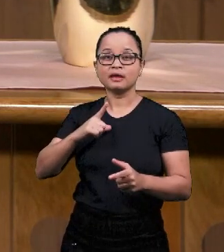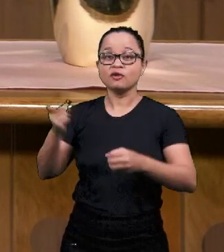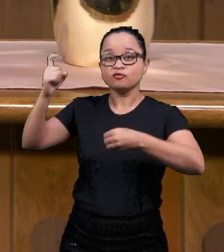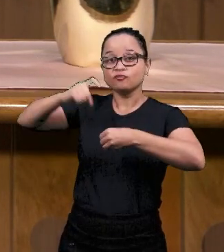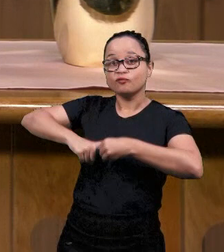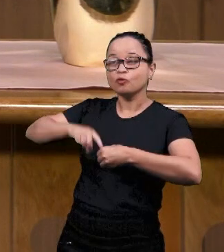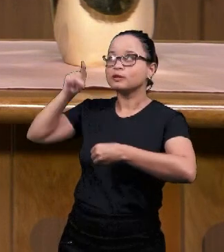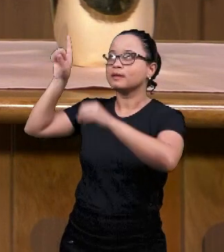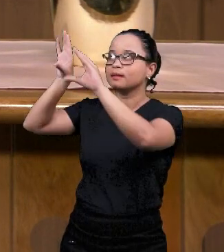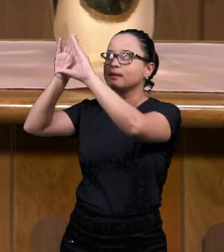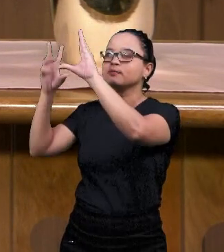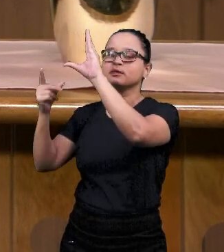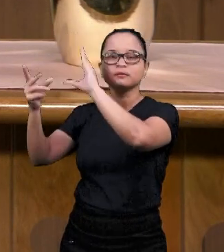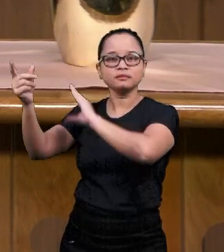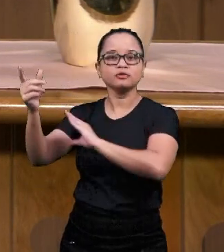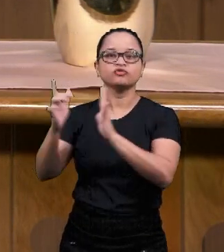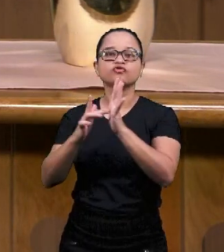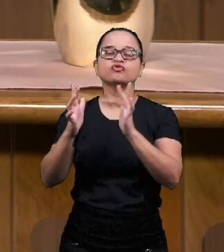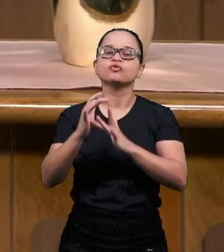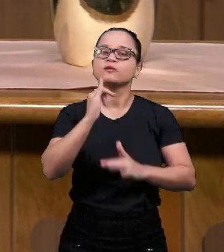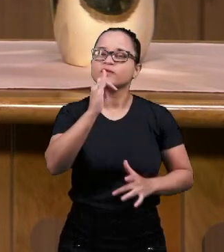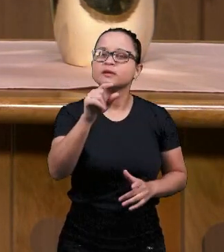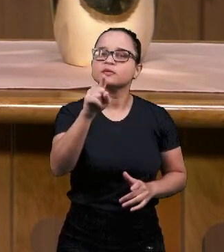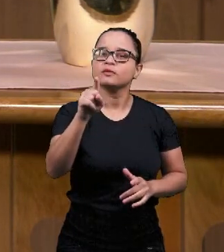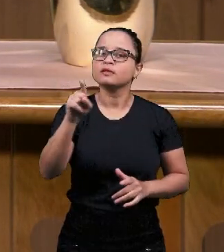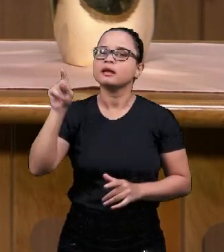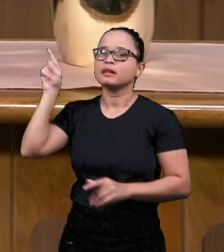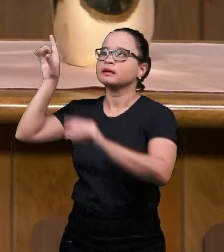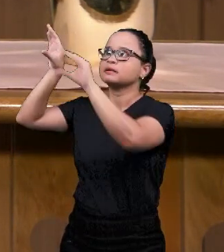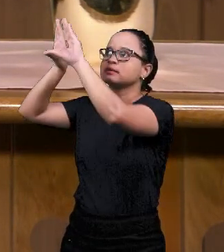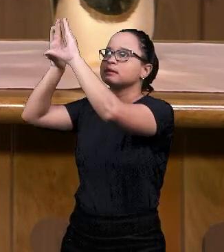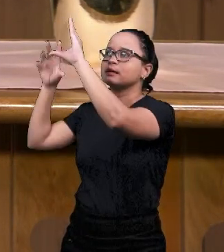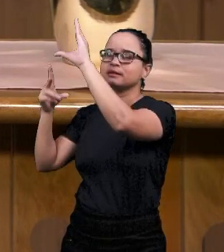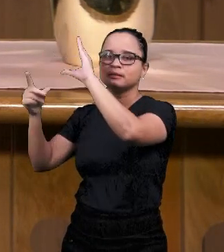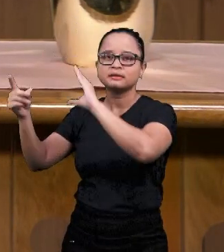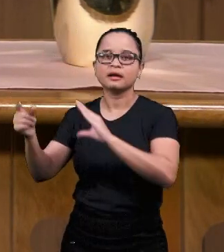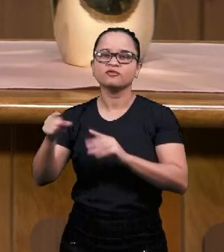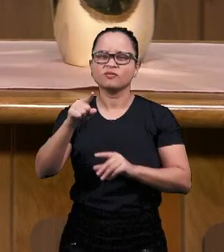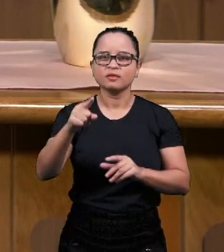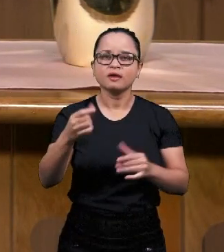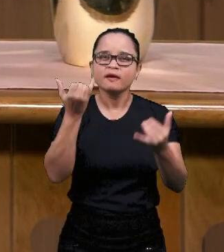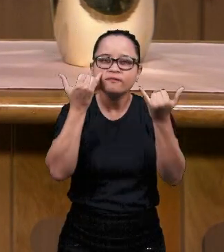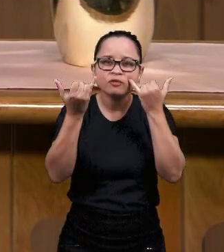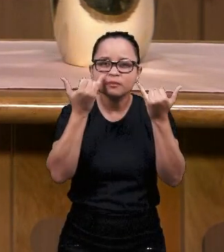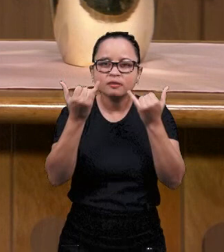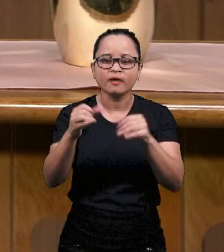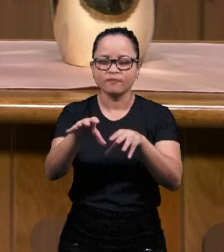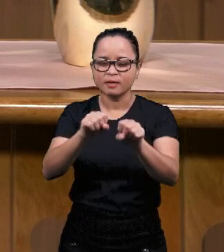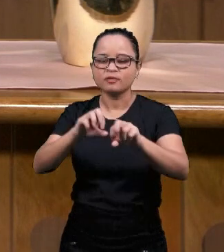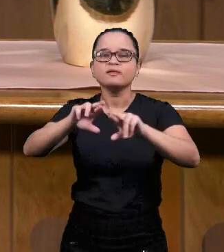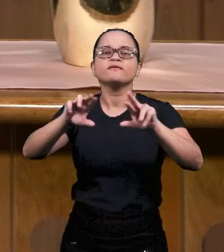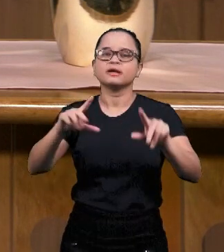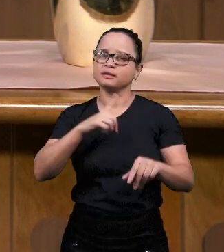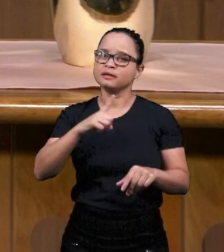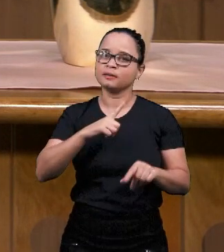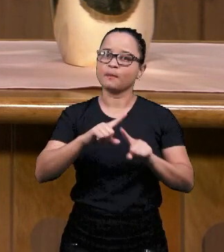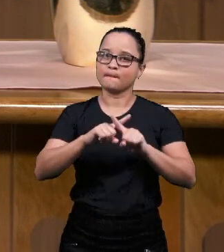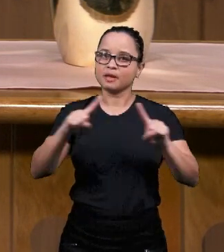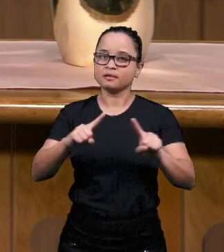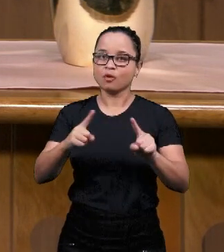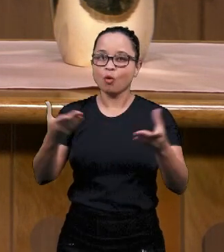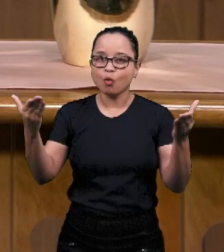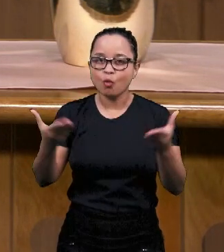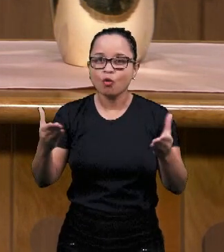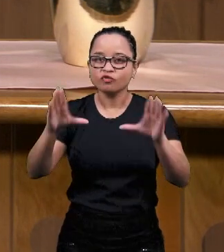вечность к Нему. И Господь Иисус хочет говорить к тебе о Царстве Божьем. У тебя много информации, много знаний, но